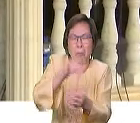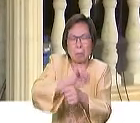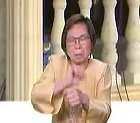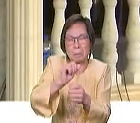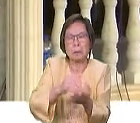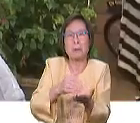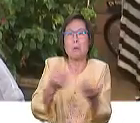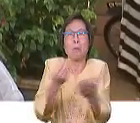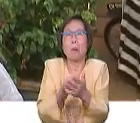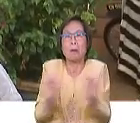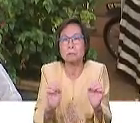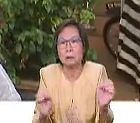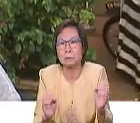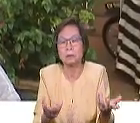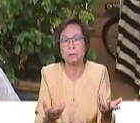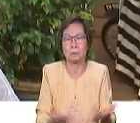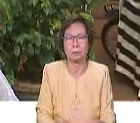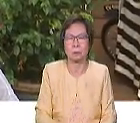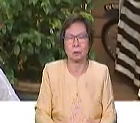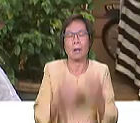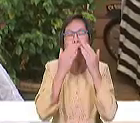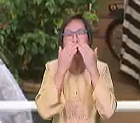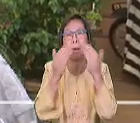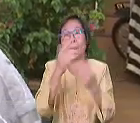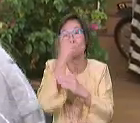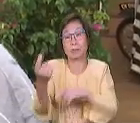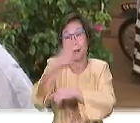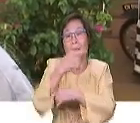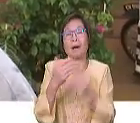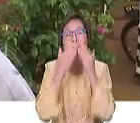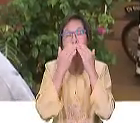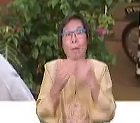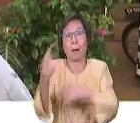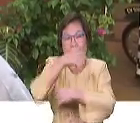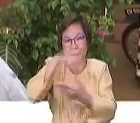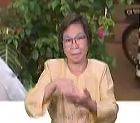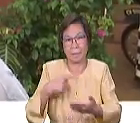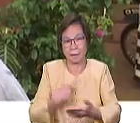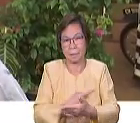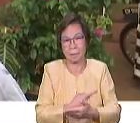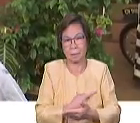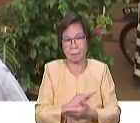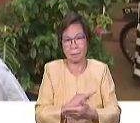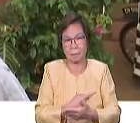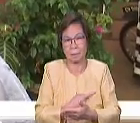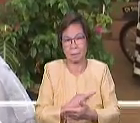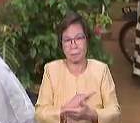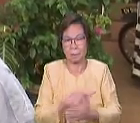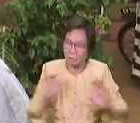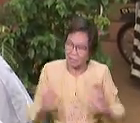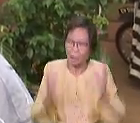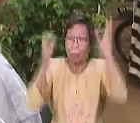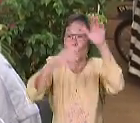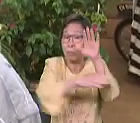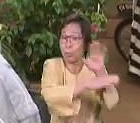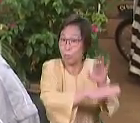rasa baguslah. Bersyukurlah, alhamdulillah, pasal hari ni kan kita sambut hari raya Idul Adha